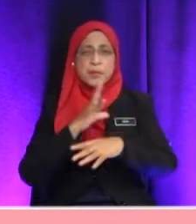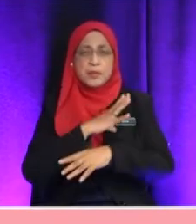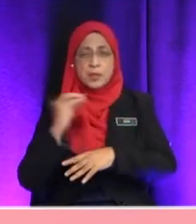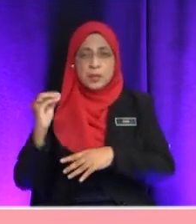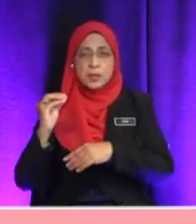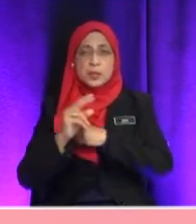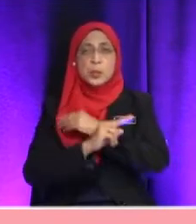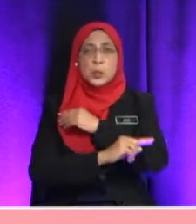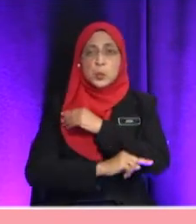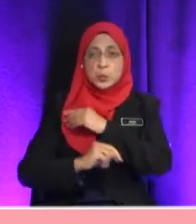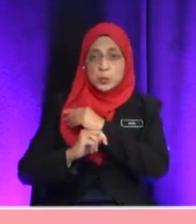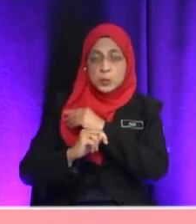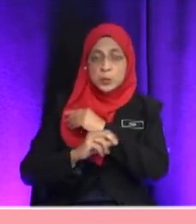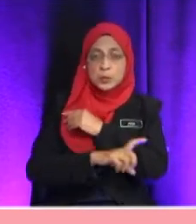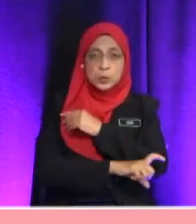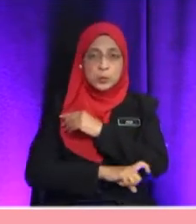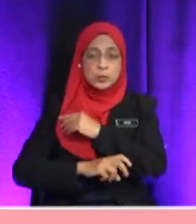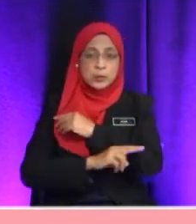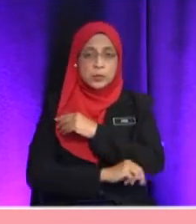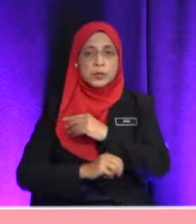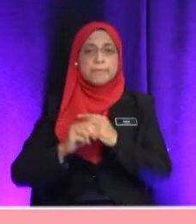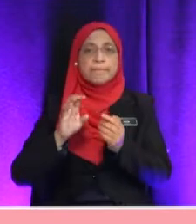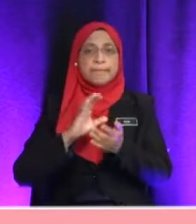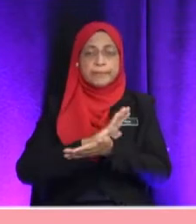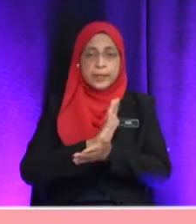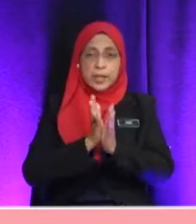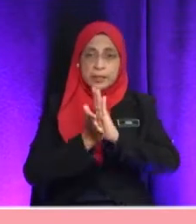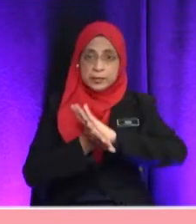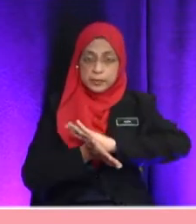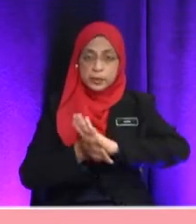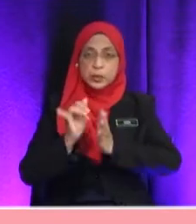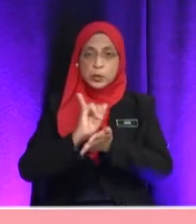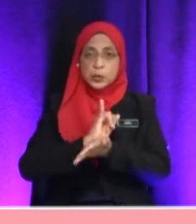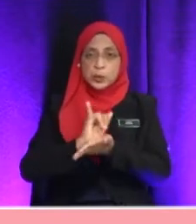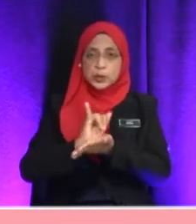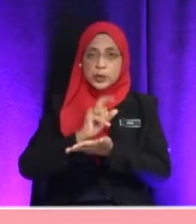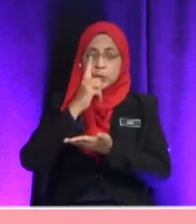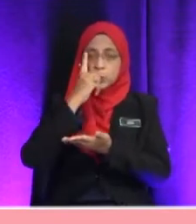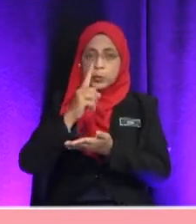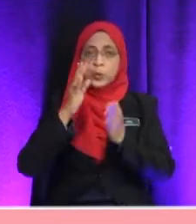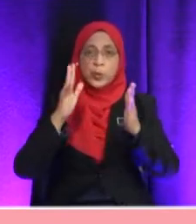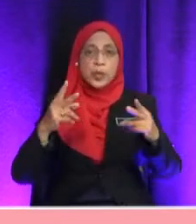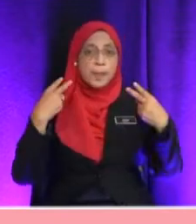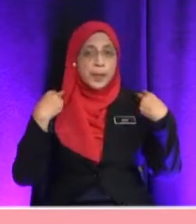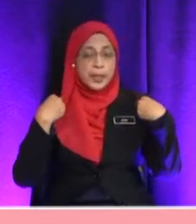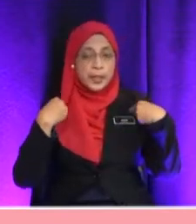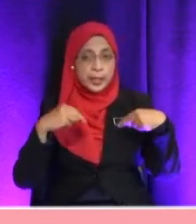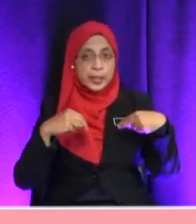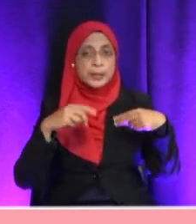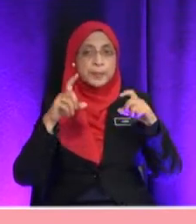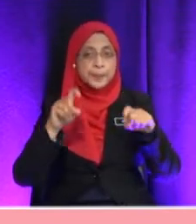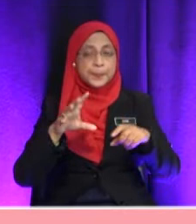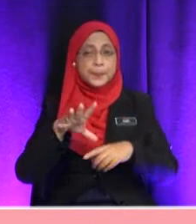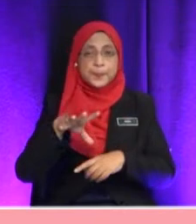contoh-contoh insurance yang disarankan sesebuah penjagaan itu ambil Hai aja diikat Tekanlah